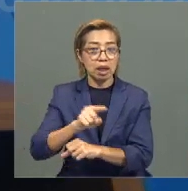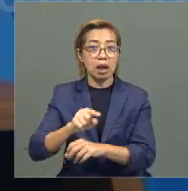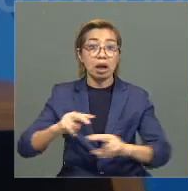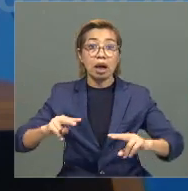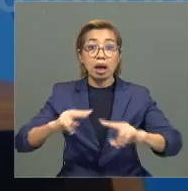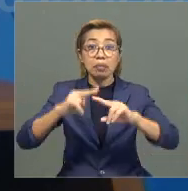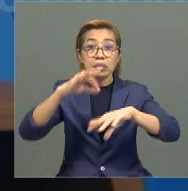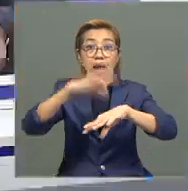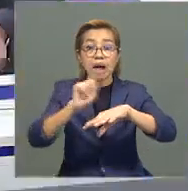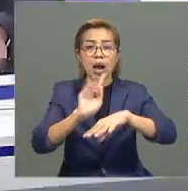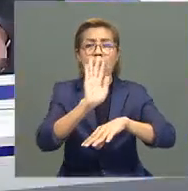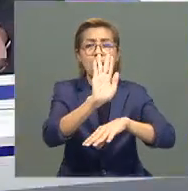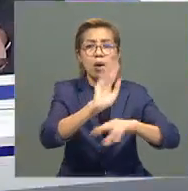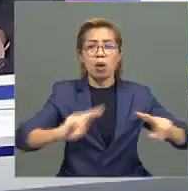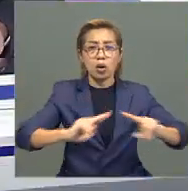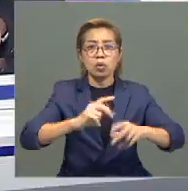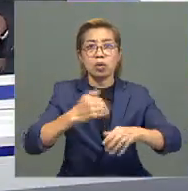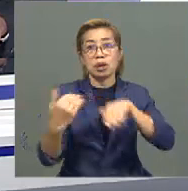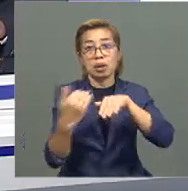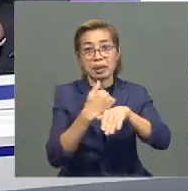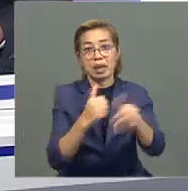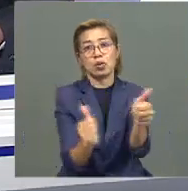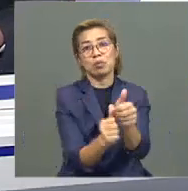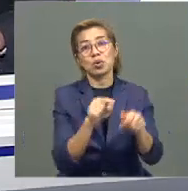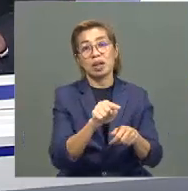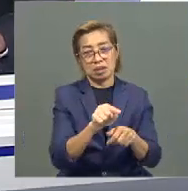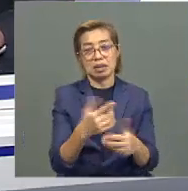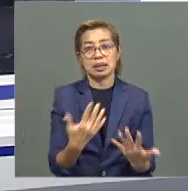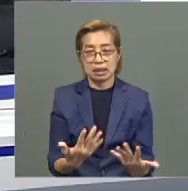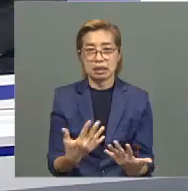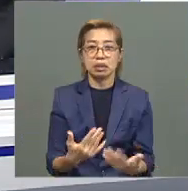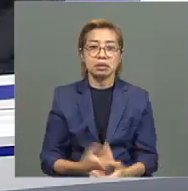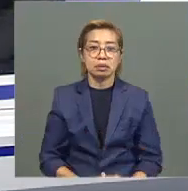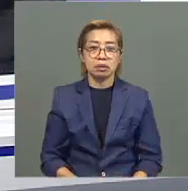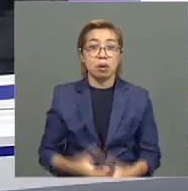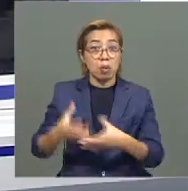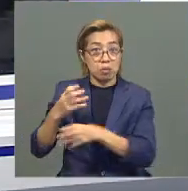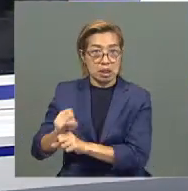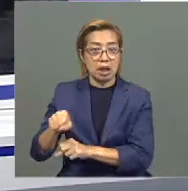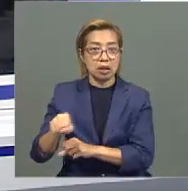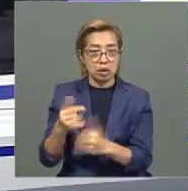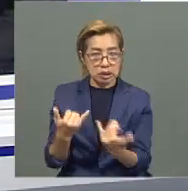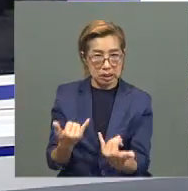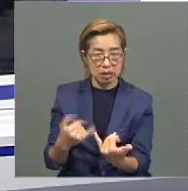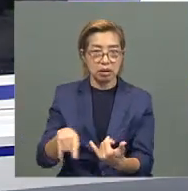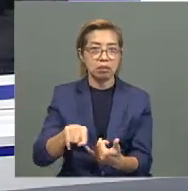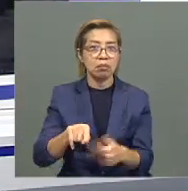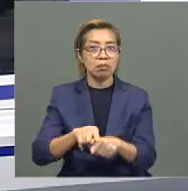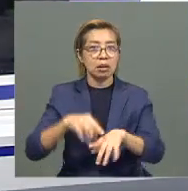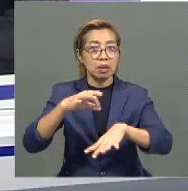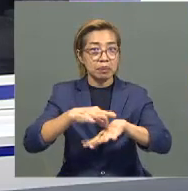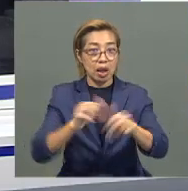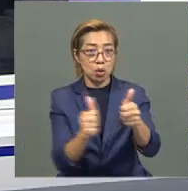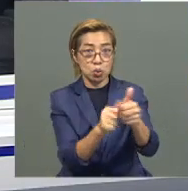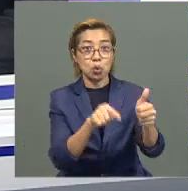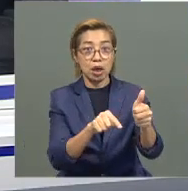ถาวรเสนเนียมรัฐมนตรีช่วยคมนาคมครับ ค่ะเดี๋ยวต้องติดตามกันด้วยเพราะว่าพรรคประชาธิปัตย์รอบนี้เนี่ยนอกจากตำแหน่งรัฐมนตรีช่วย